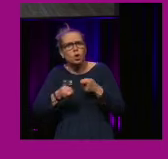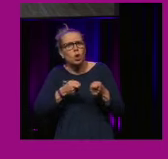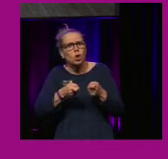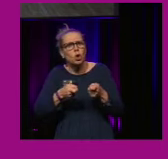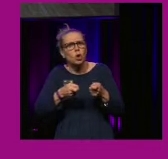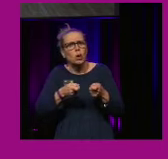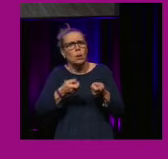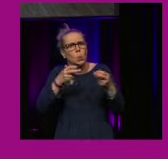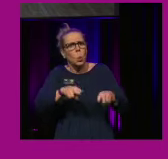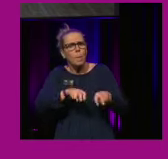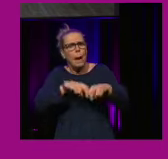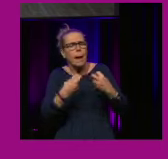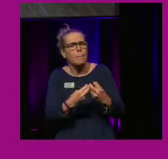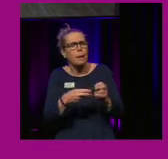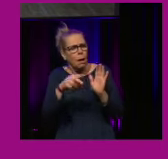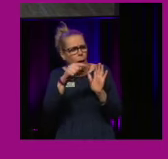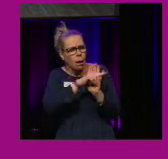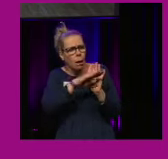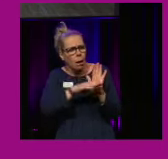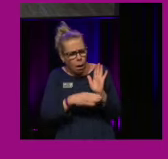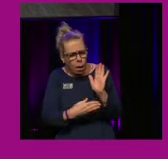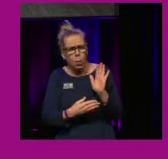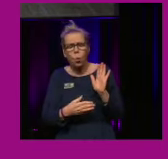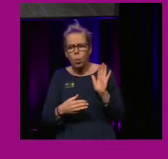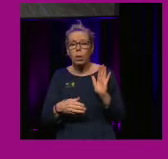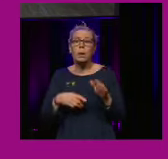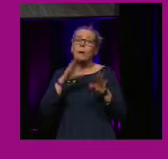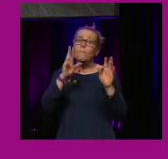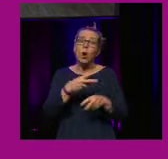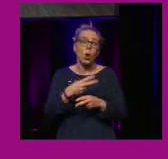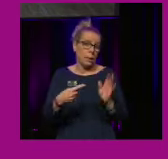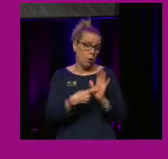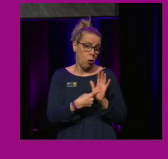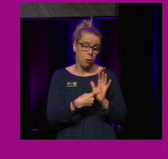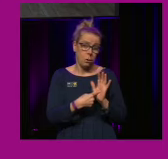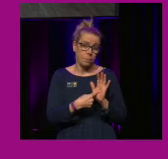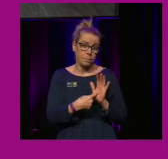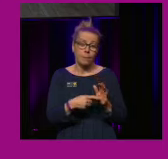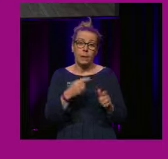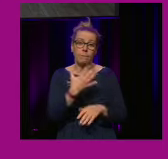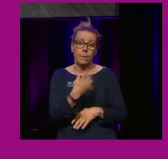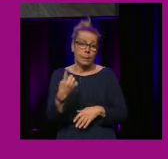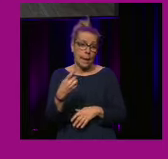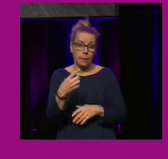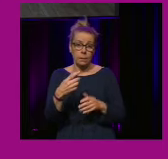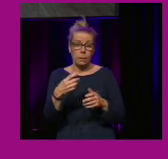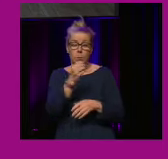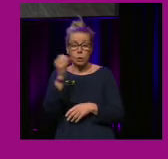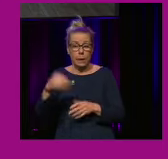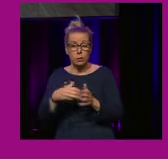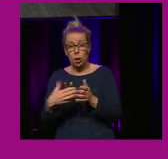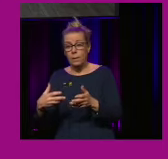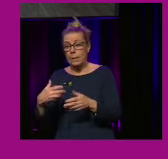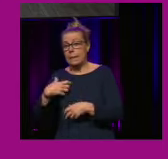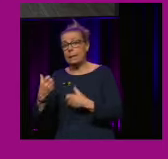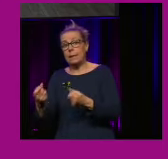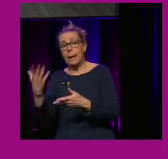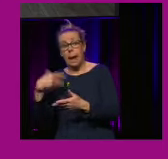domarnämnden? Domarnämnden regleras i vanlig lag. Det innebär att 51% av riksdagen kan avskaffa domarnämnden när som